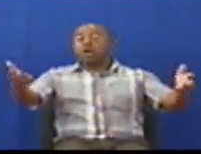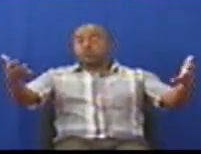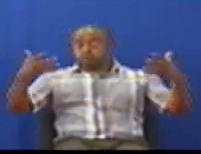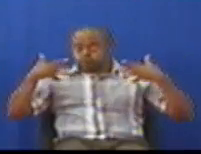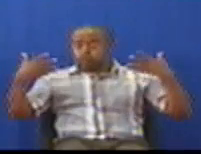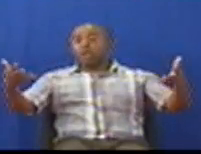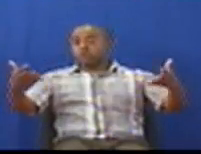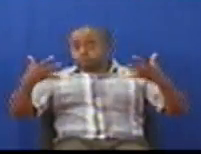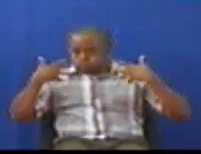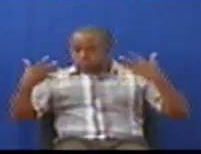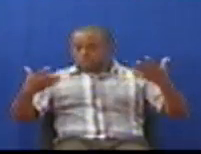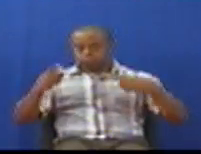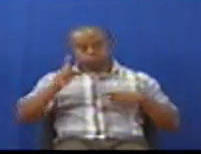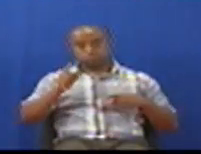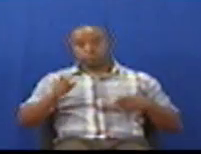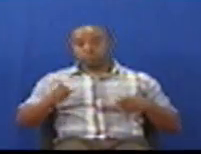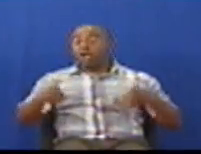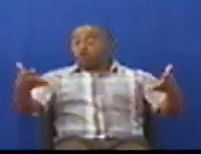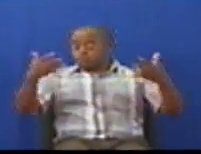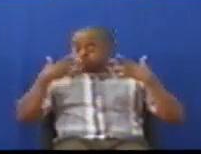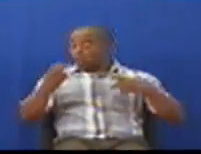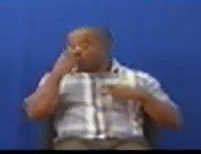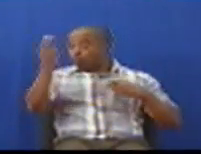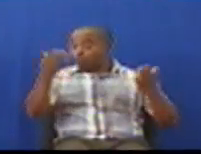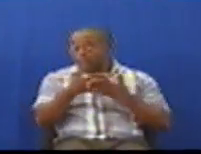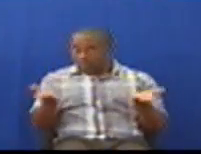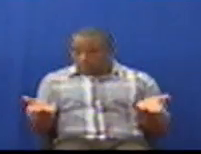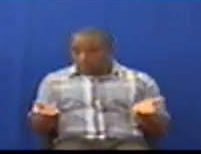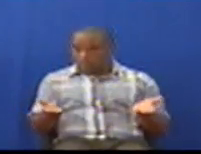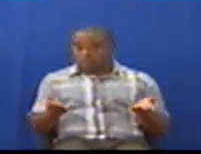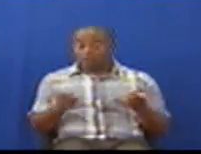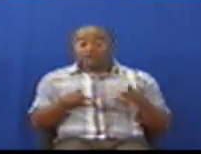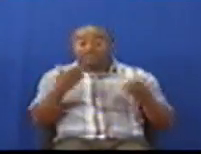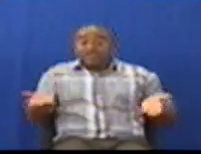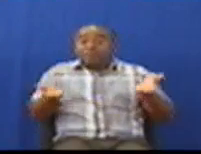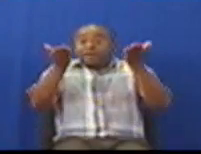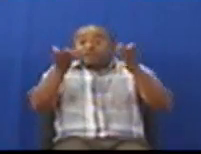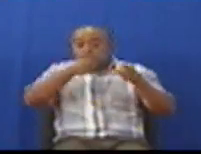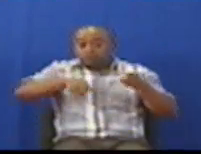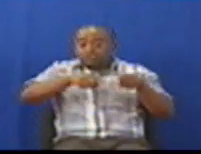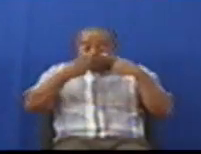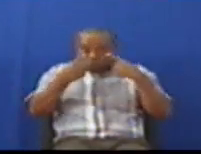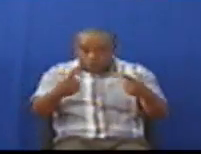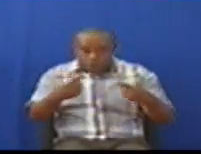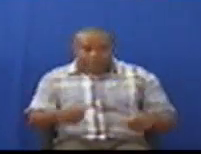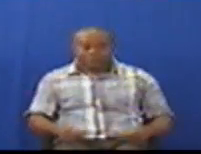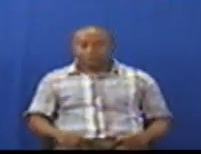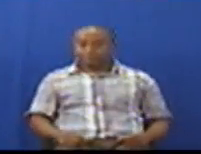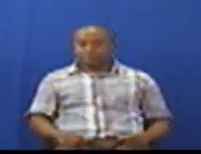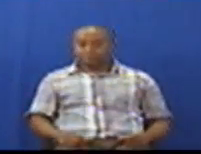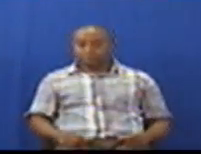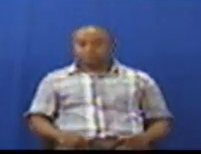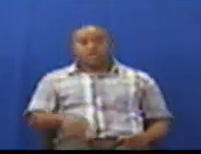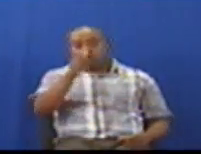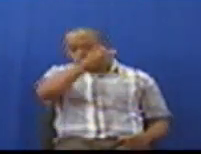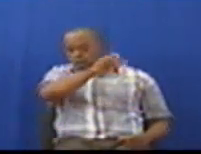Upepo huwa hauonekani. Lakini yakifanyika mambo ambayo yana maslahi mapana na wananchi wa Tanzania na watu